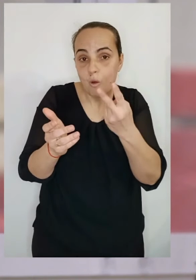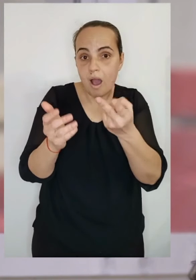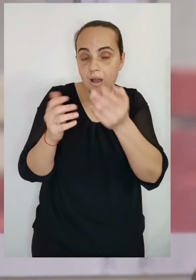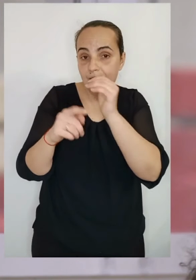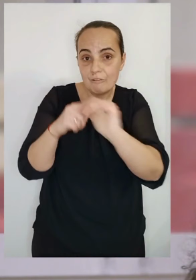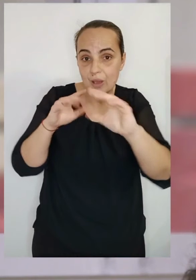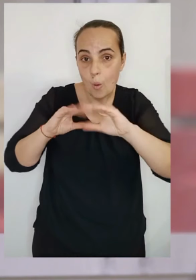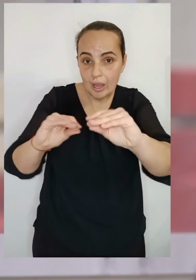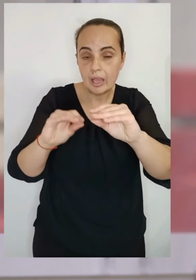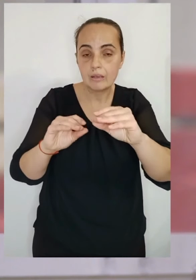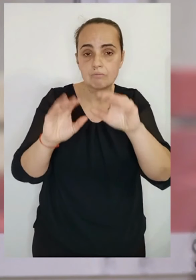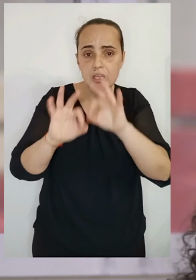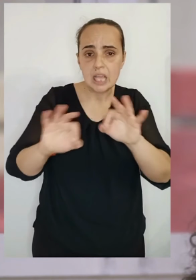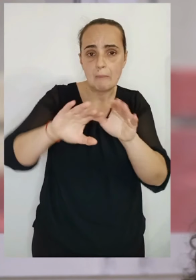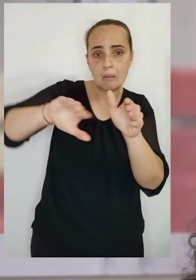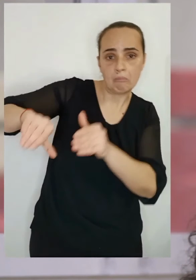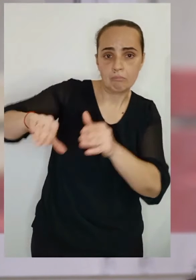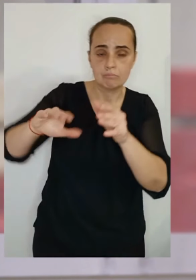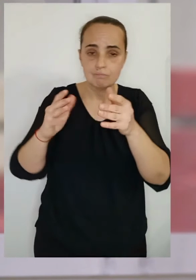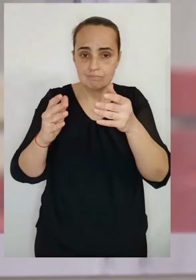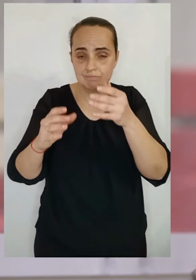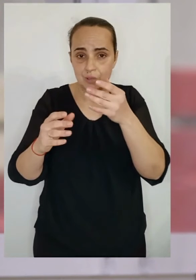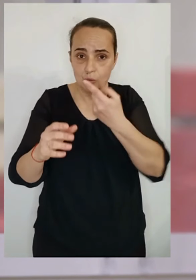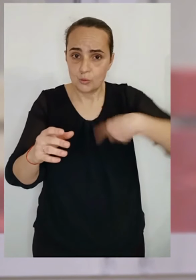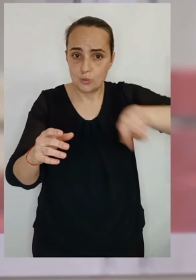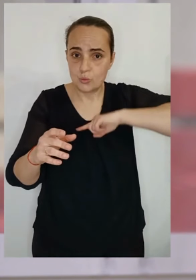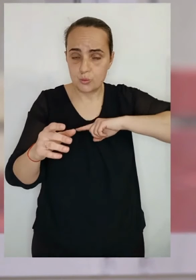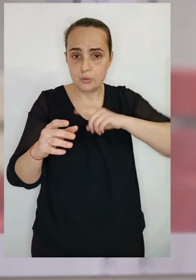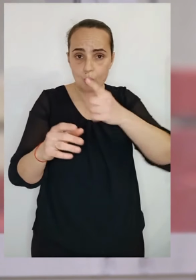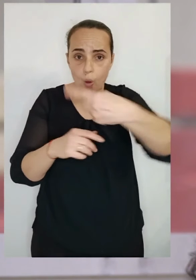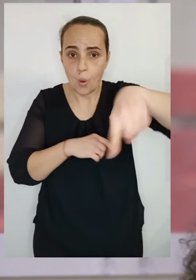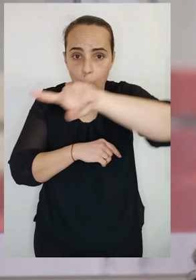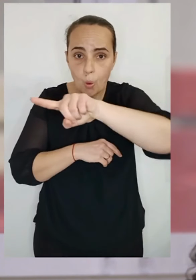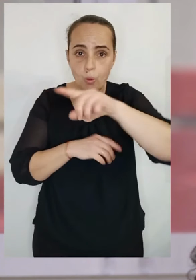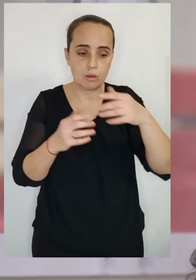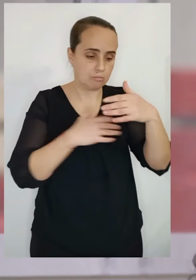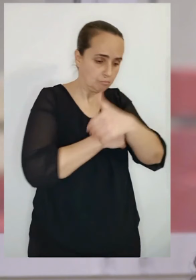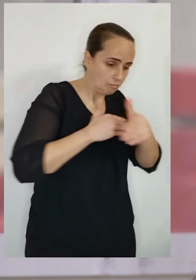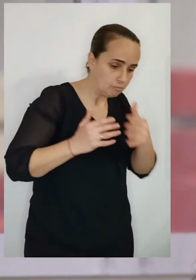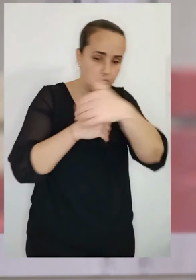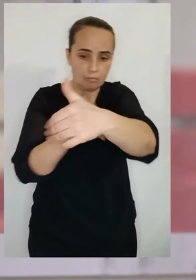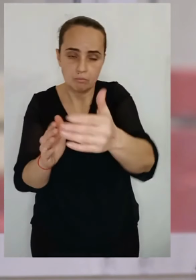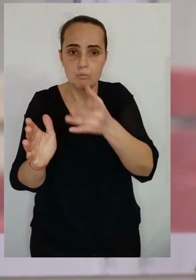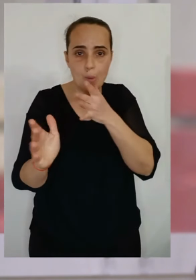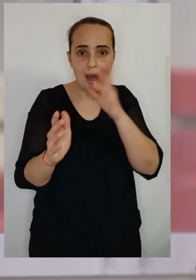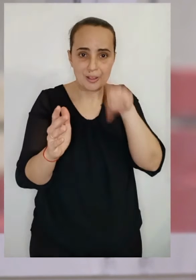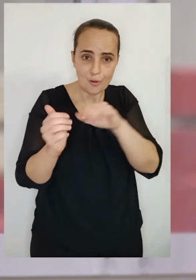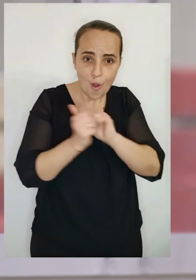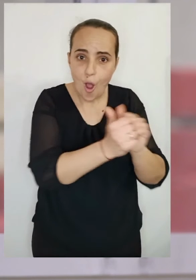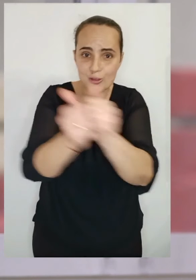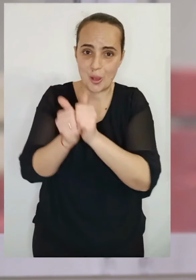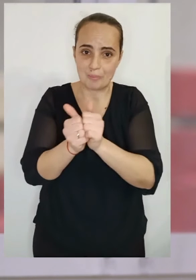faites, elles ne sont pas mises de côté parce qu'ils ont bien compris qu'aujourd'hui, et nous aussi, rien ne se fait chacun de son côté. Soit on partage,